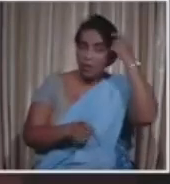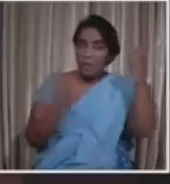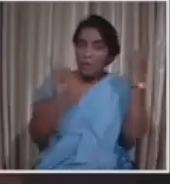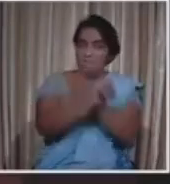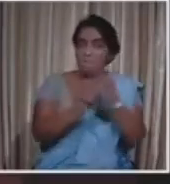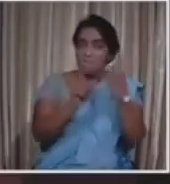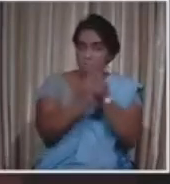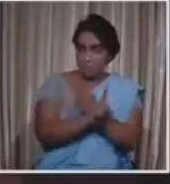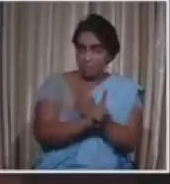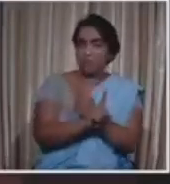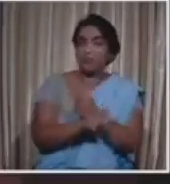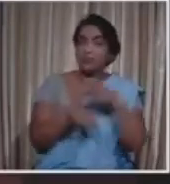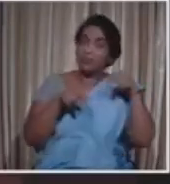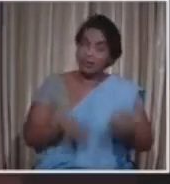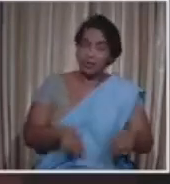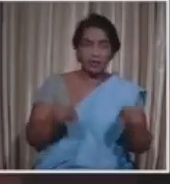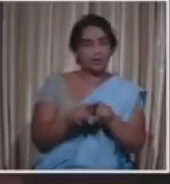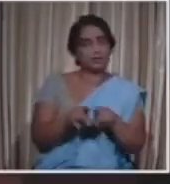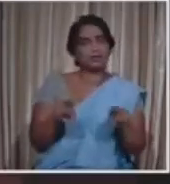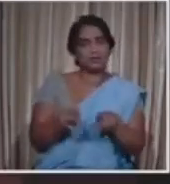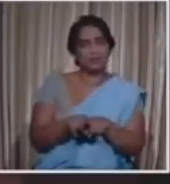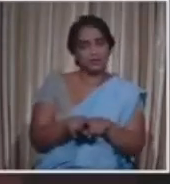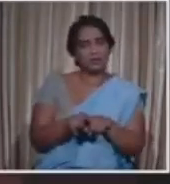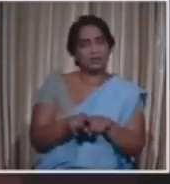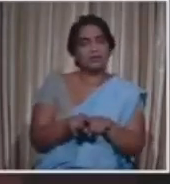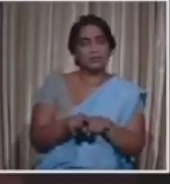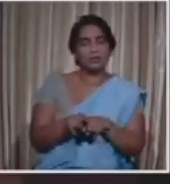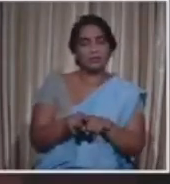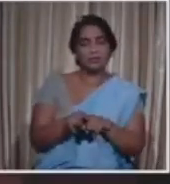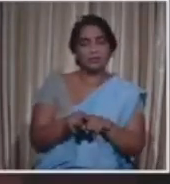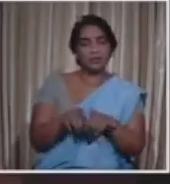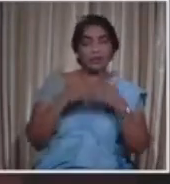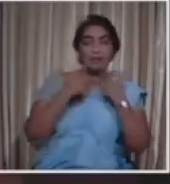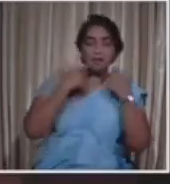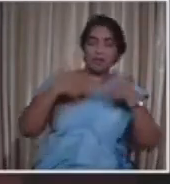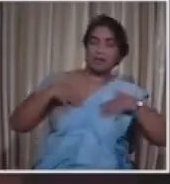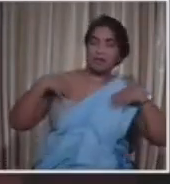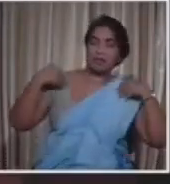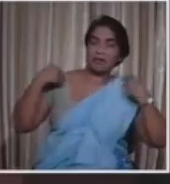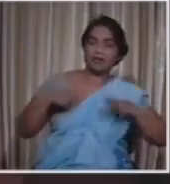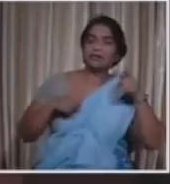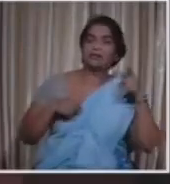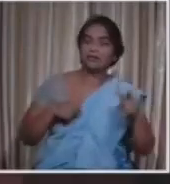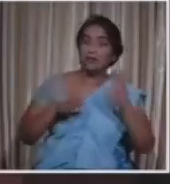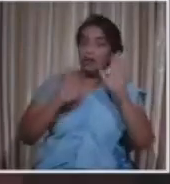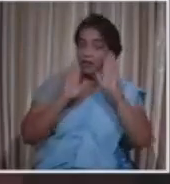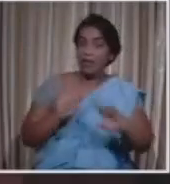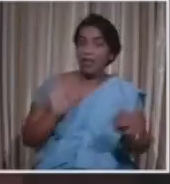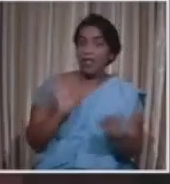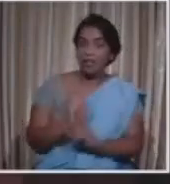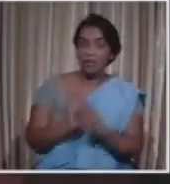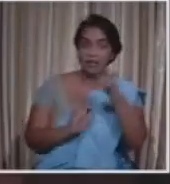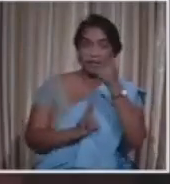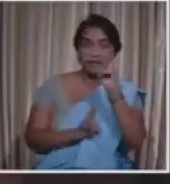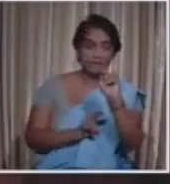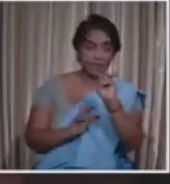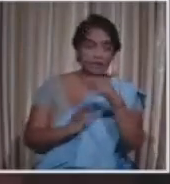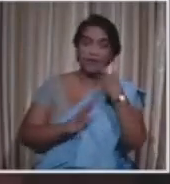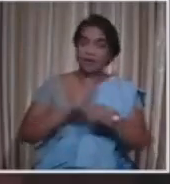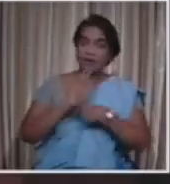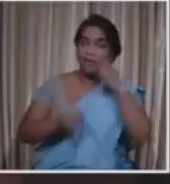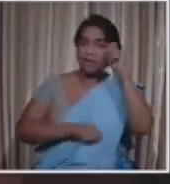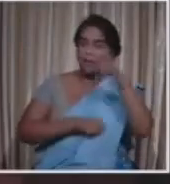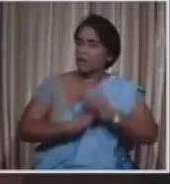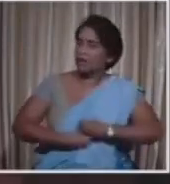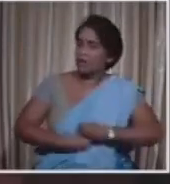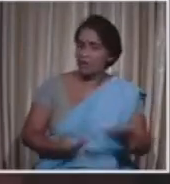කරගෙන දැන් හරියට ලොකු ලොක්ක වගේ සැප විඳිනවා නමුත් ලක්ෂ 220ක් මේ රටේ ජනතාව